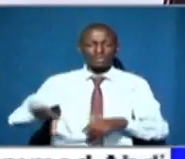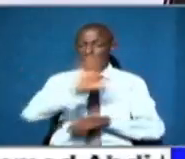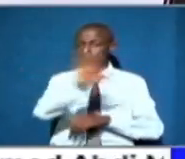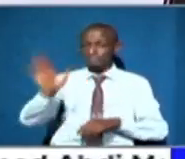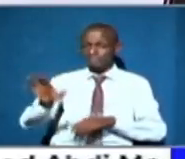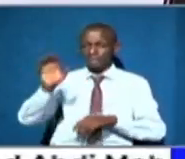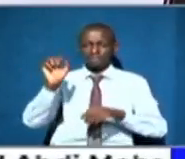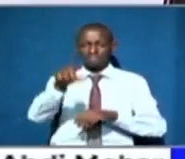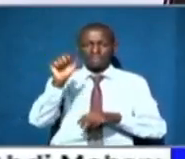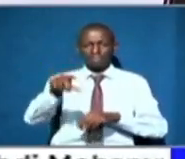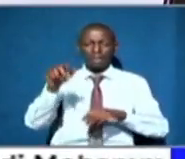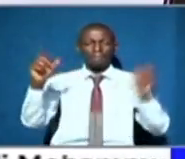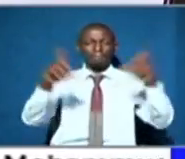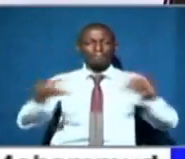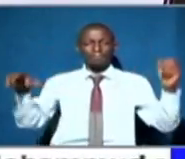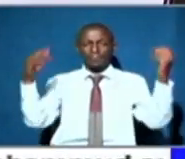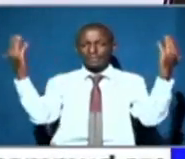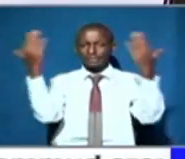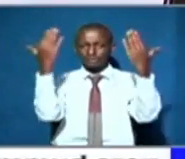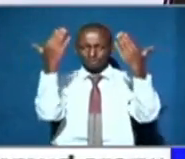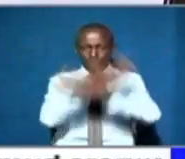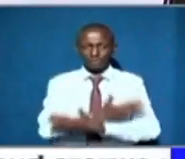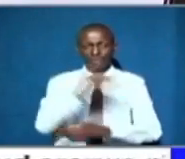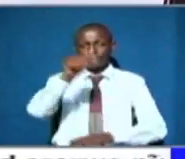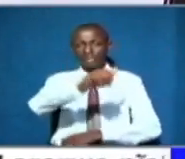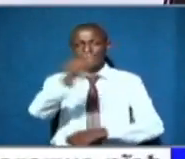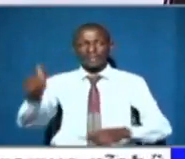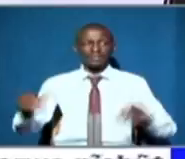muratu andikira hwaini wa umuthi he urauga